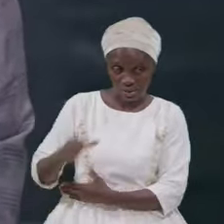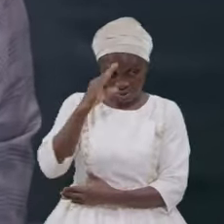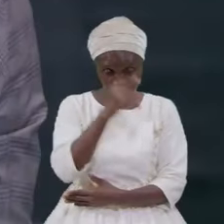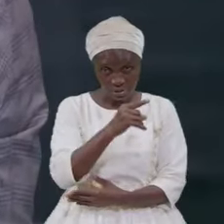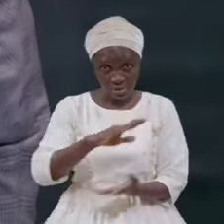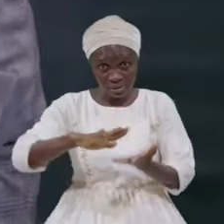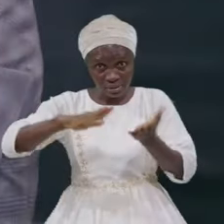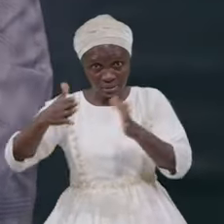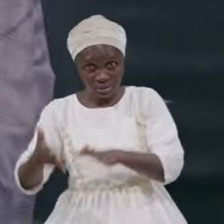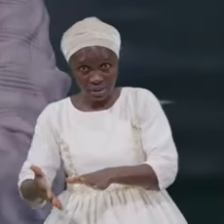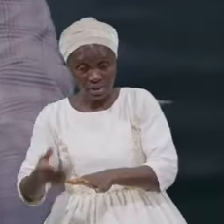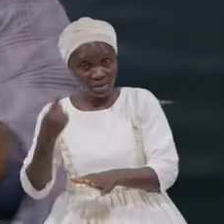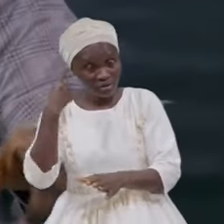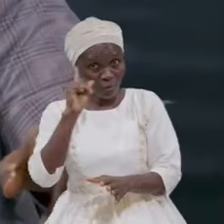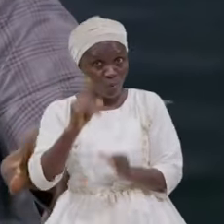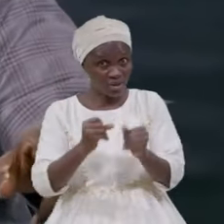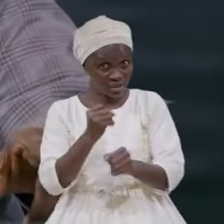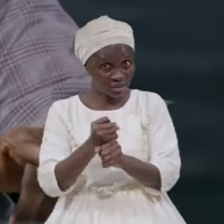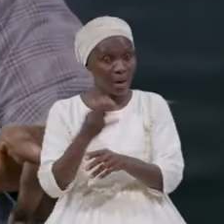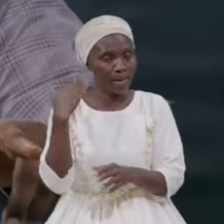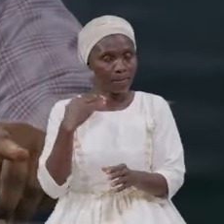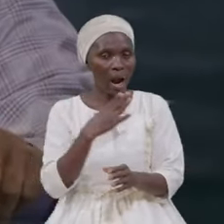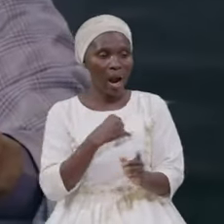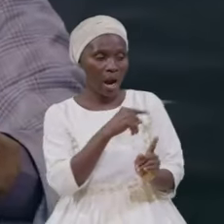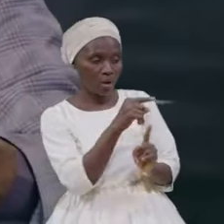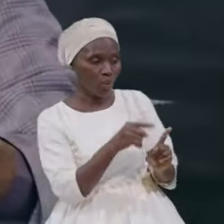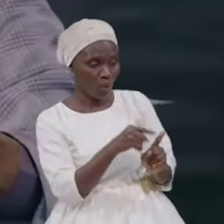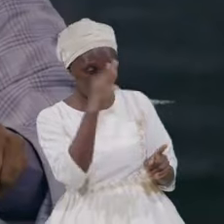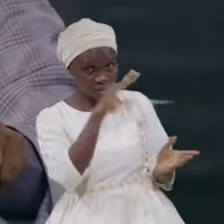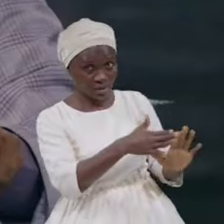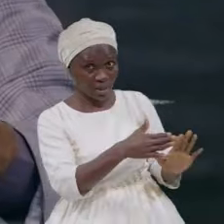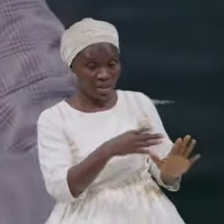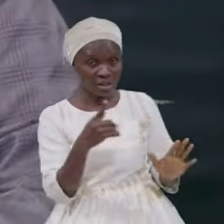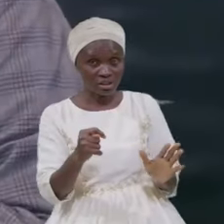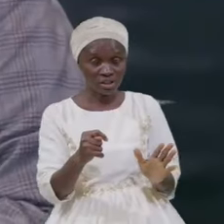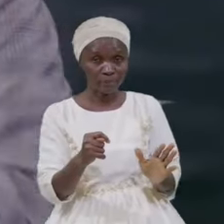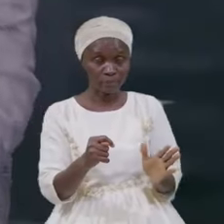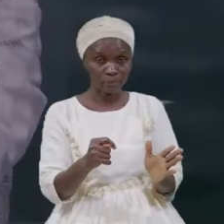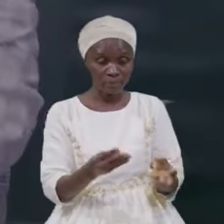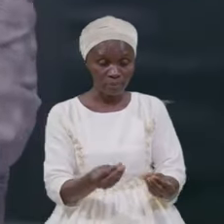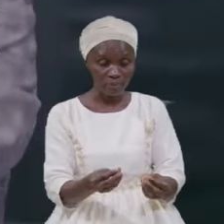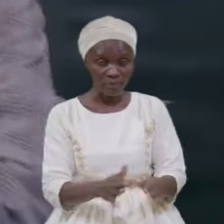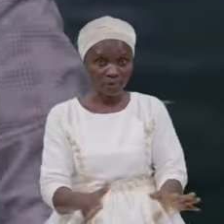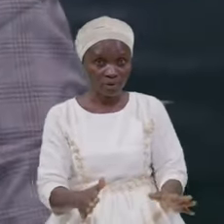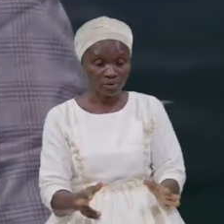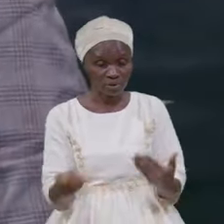Maintenant, à sa mort, la poussière retourne à la poussière, même s'ils n'ont pas encore mis dans la